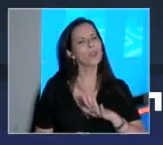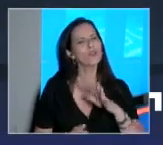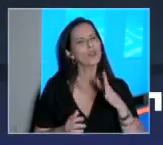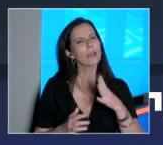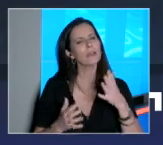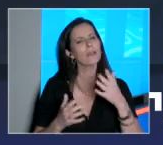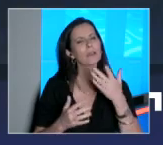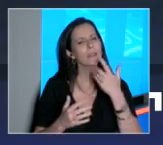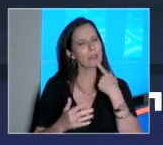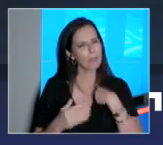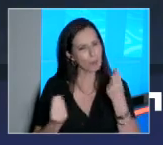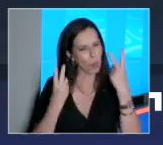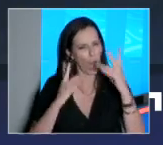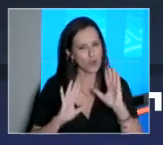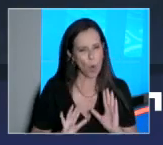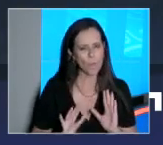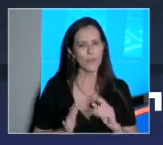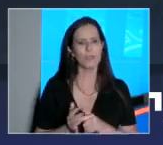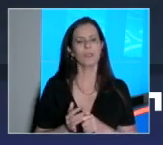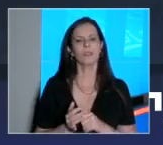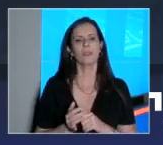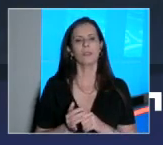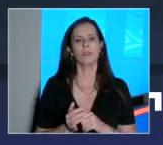אני רוצה שנדבר על נקודה קריטית. תראה,